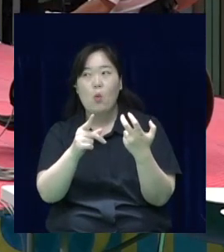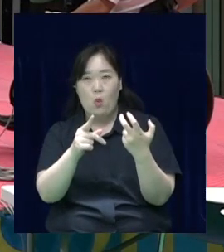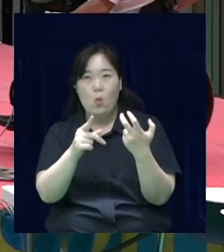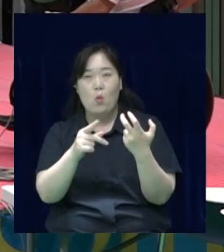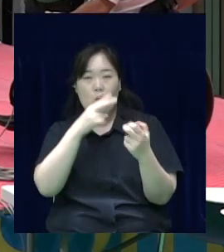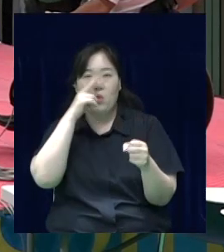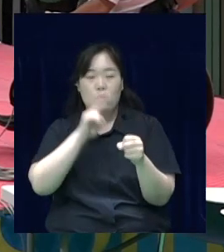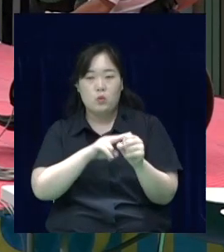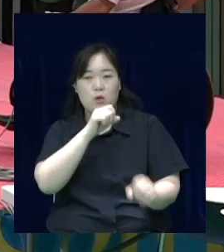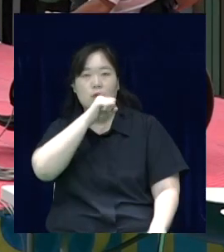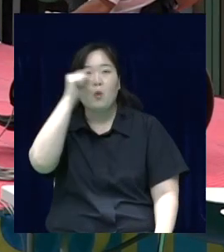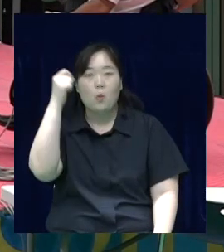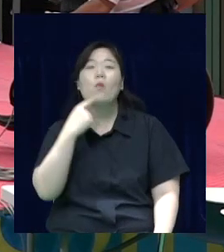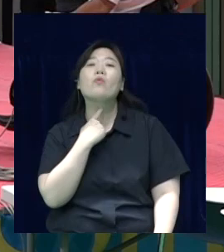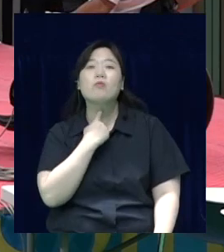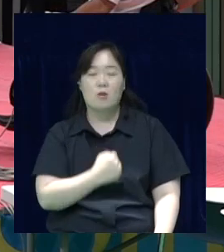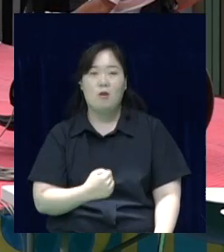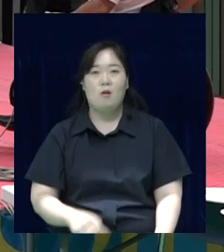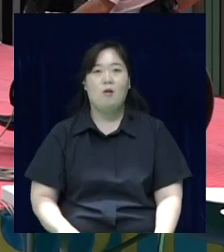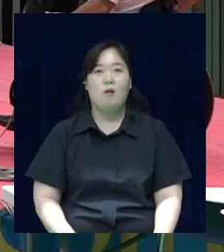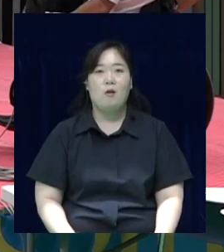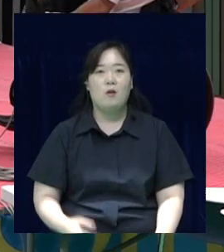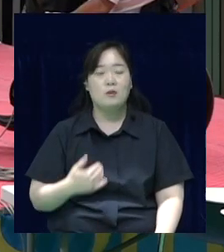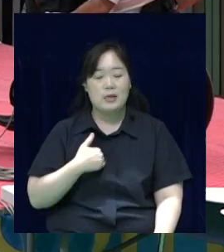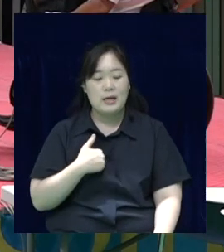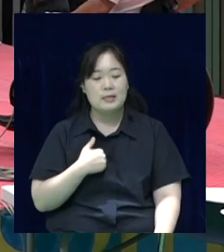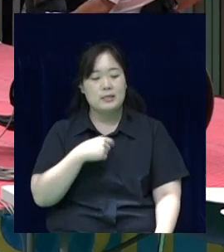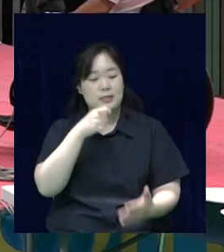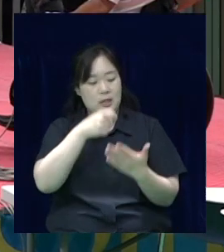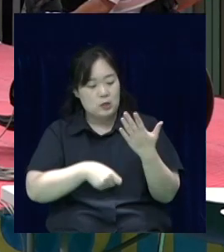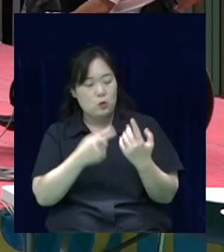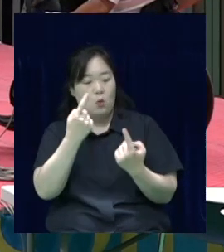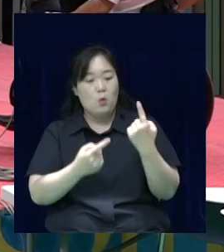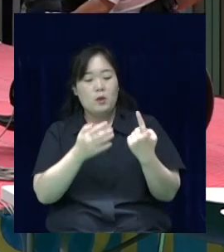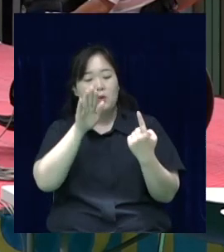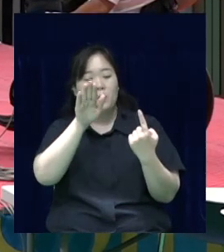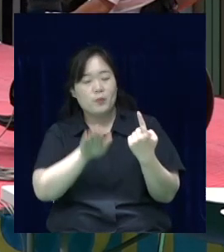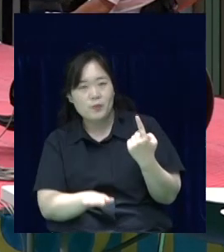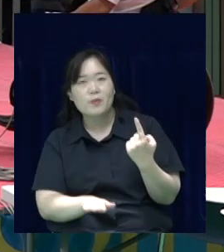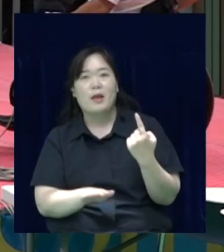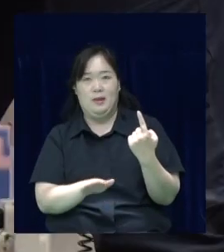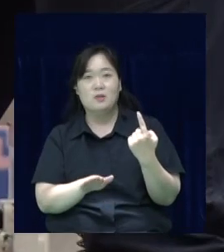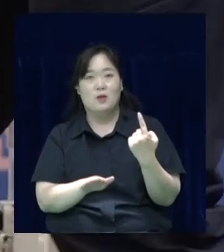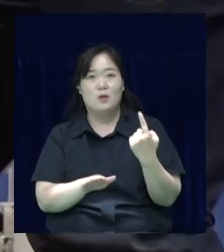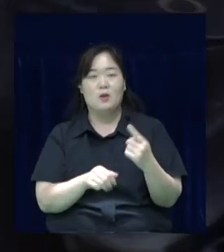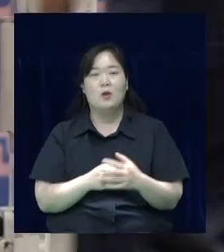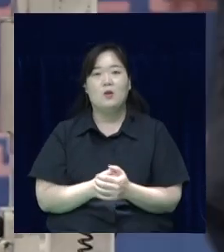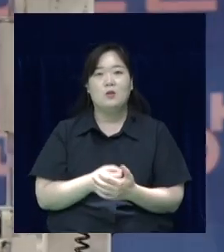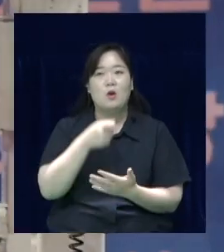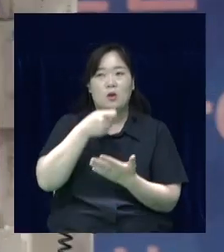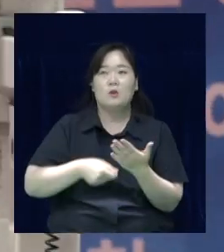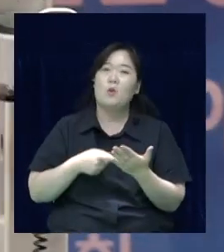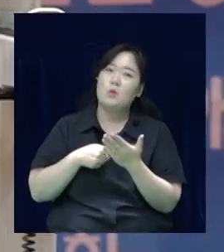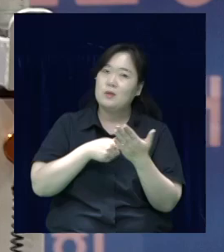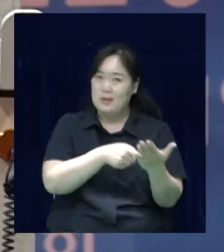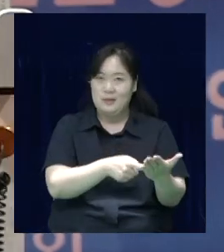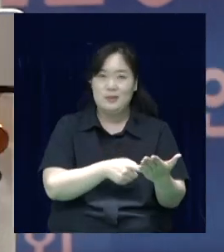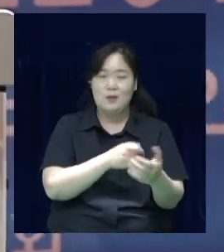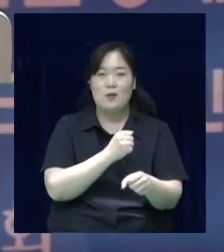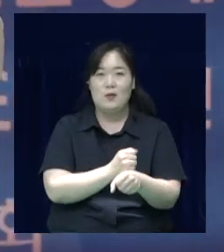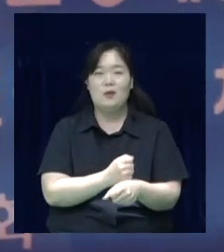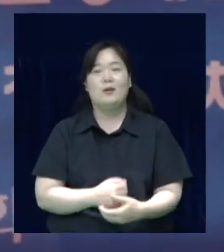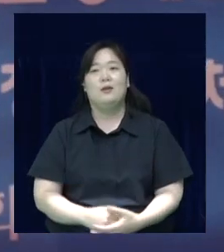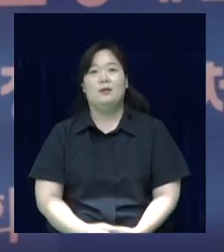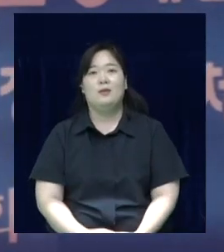있습니다. 그렇습니다. 그러니까 자신의 기록보다 조금 낮춰서 이번에 안정된 어떤 기록을 신청한 걸로 봐집니다.